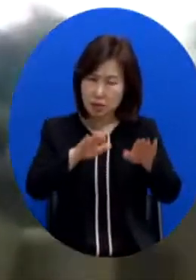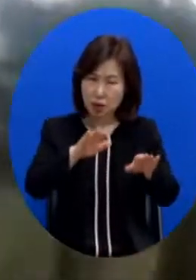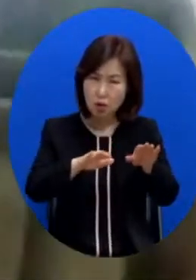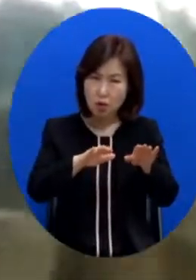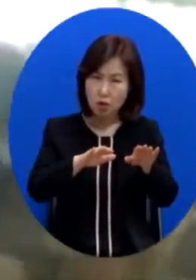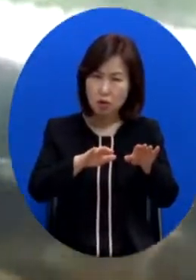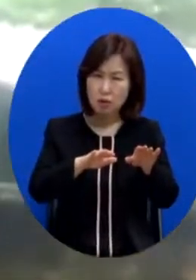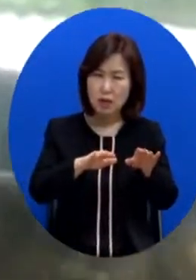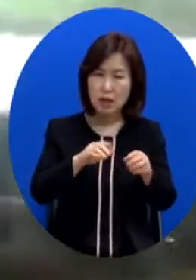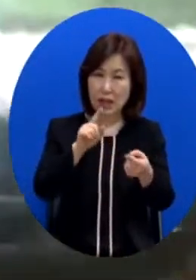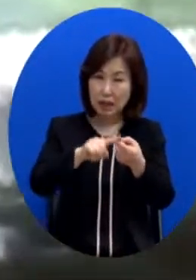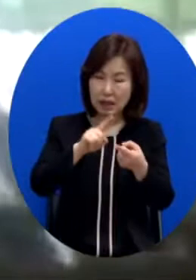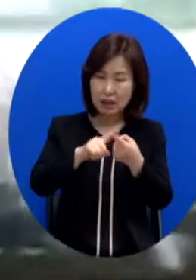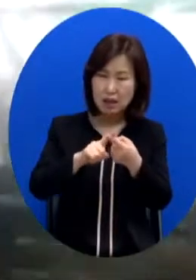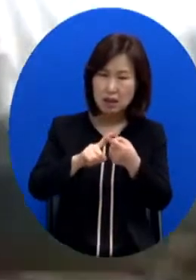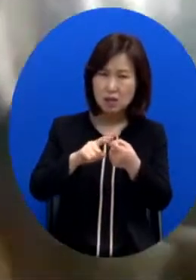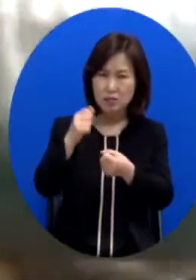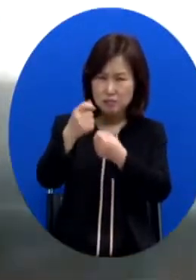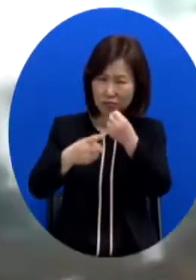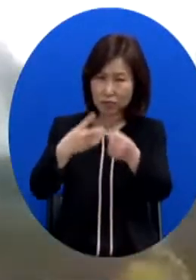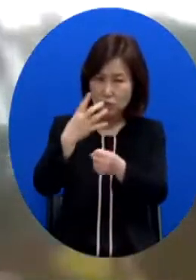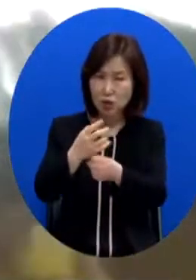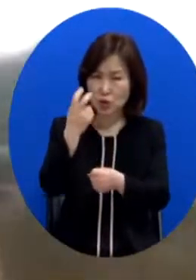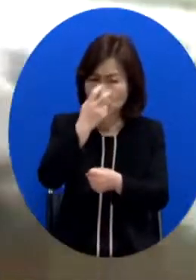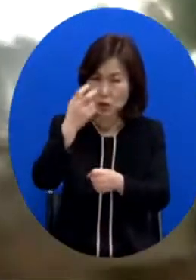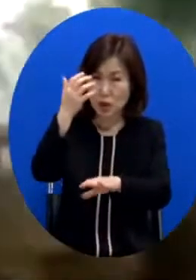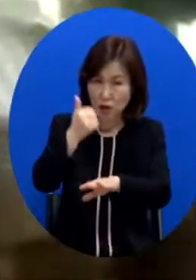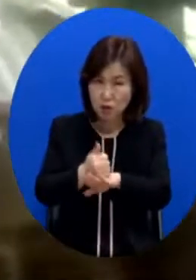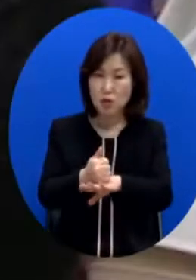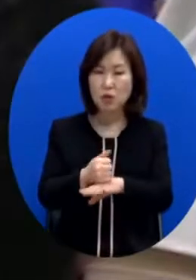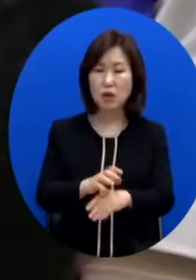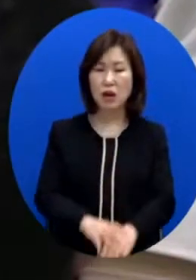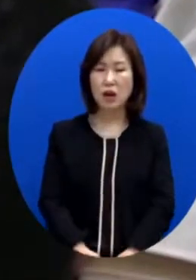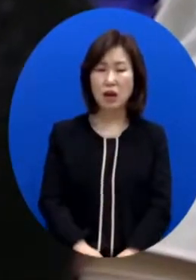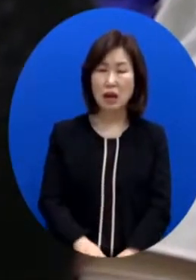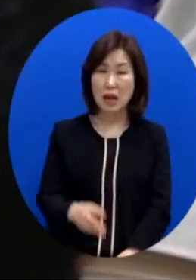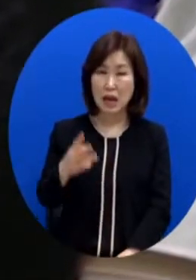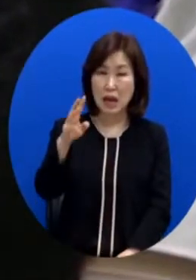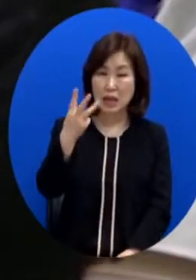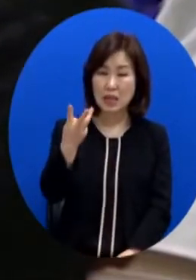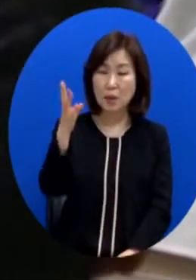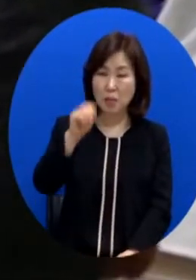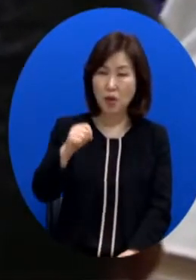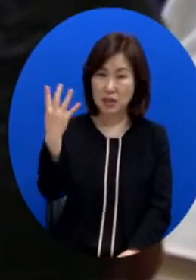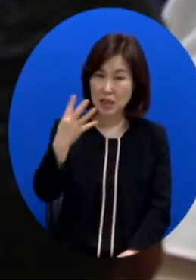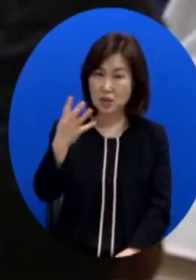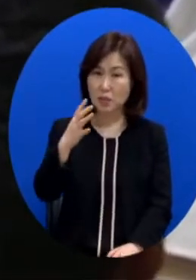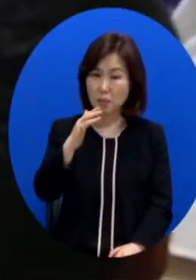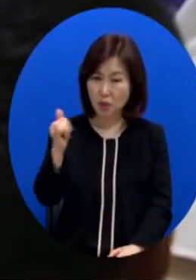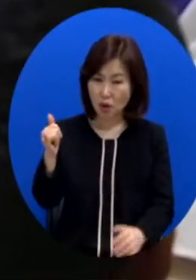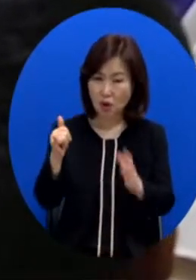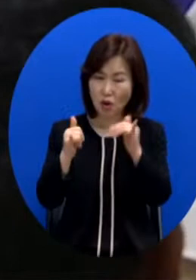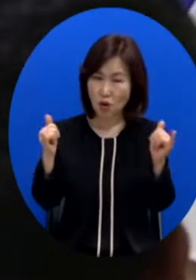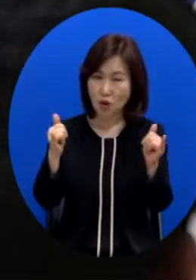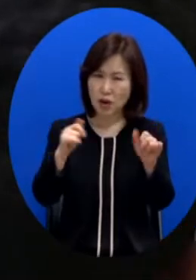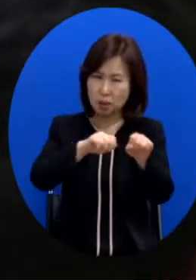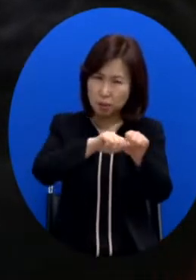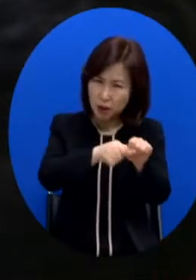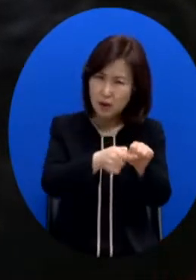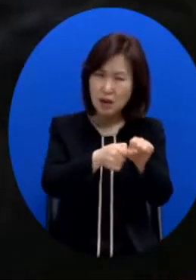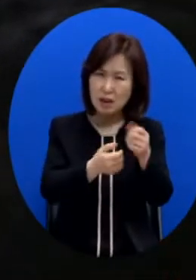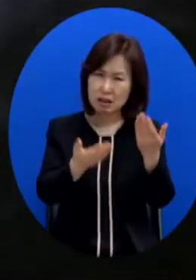결과 3억 4천 명이 넘는 기독교인들이 믿음을 가졌다는 이유로 극심한 차별과 박해에 시달리고